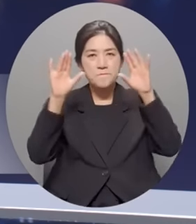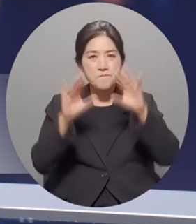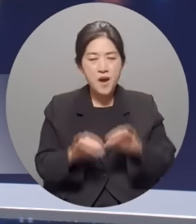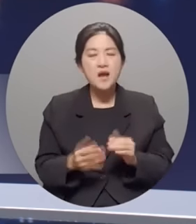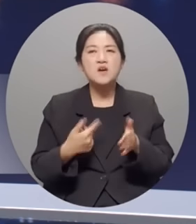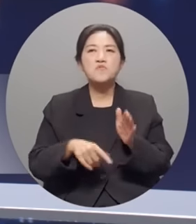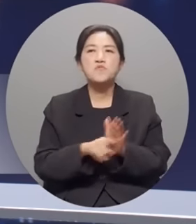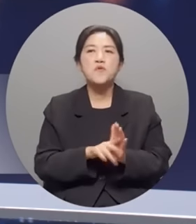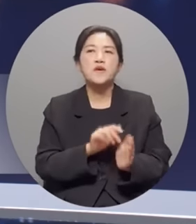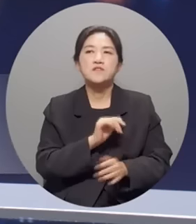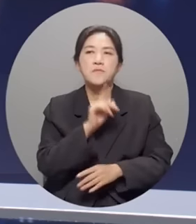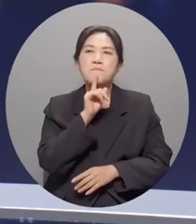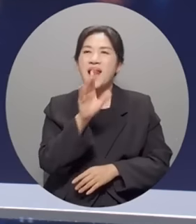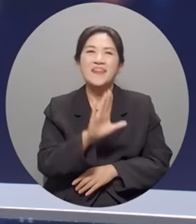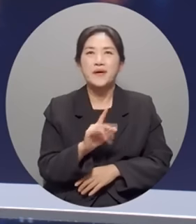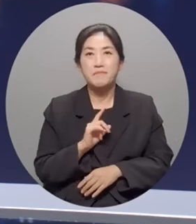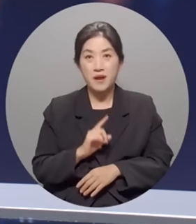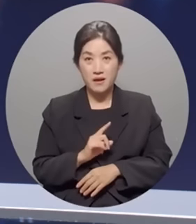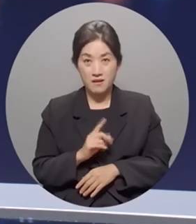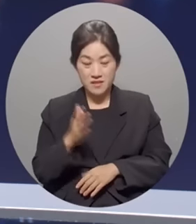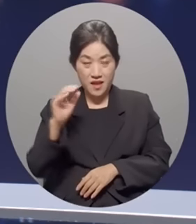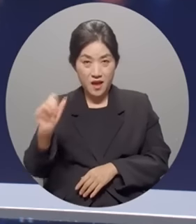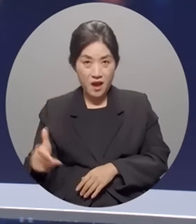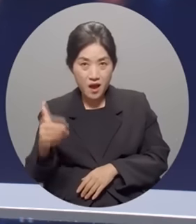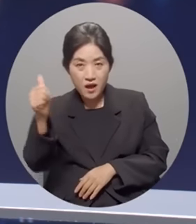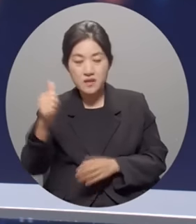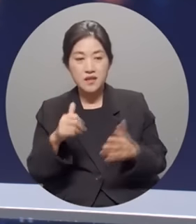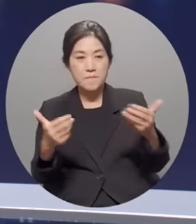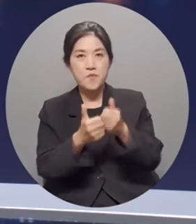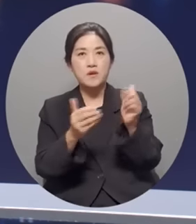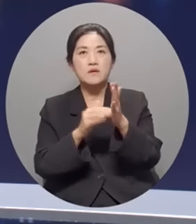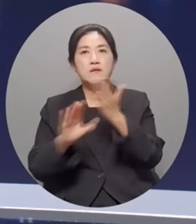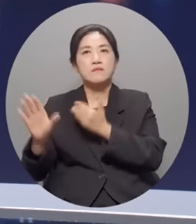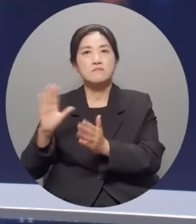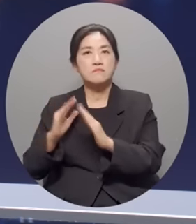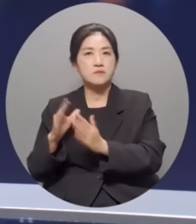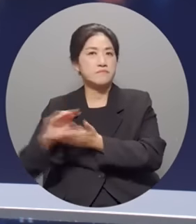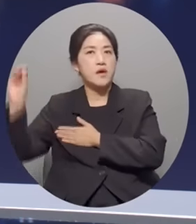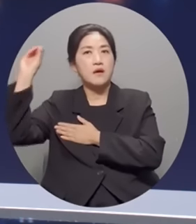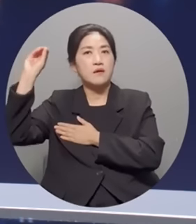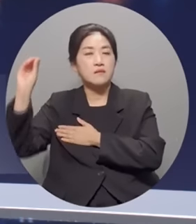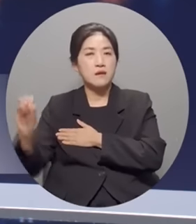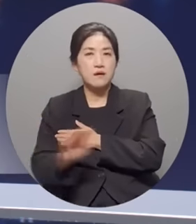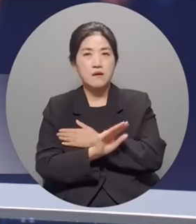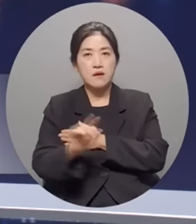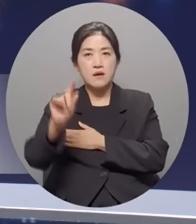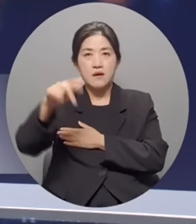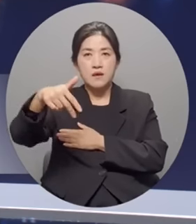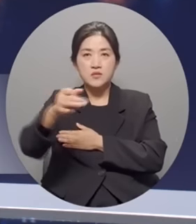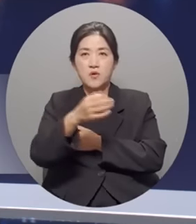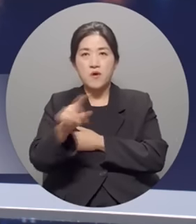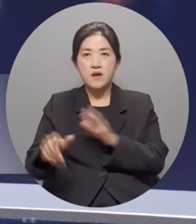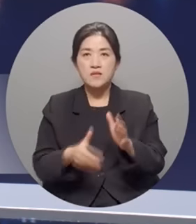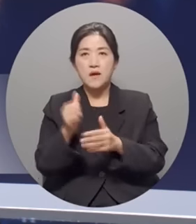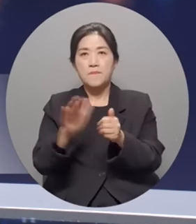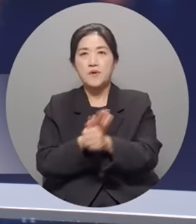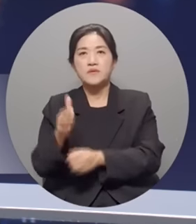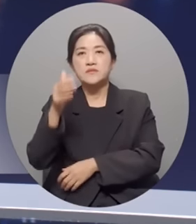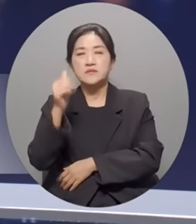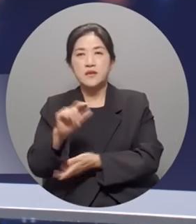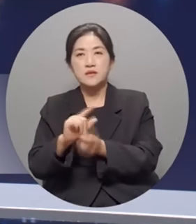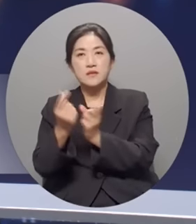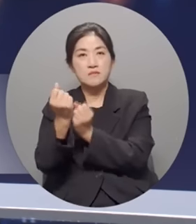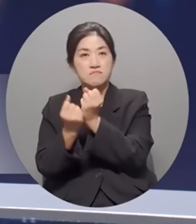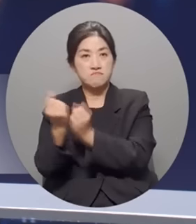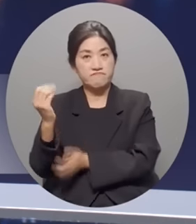거라고 설명을 했습니다 그런데 정작 한 대표는 면담 직후에 바로 집에가 버렸고 박정아 당대표 비서실장이